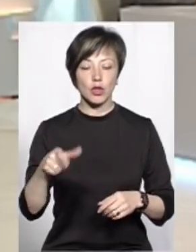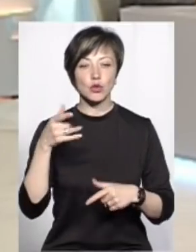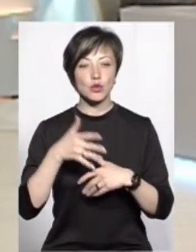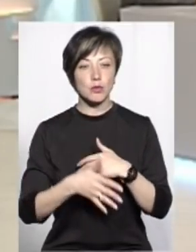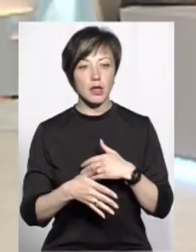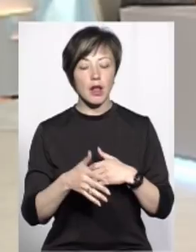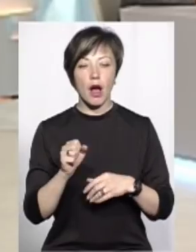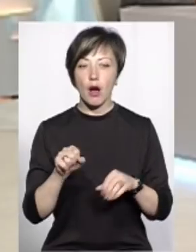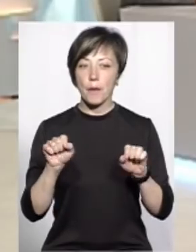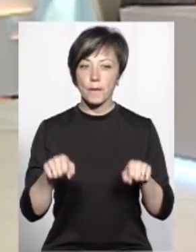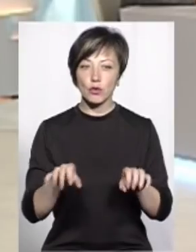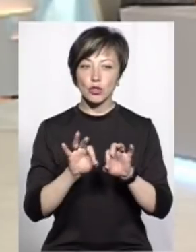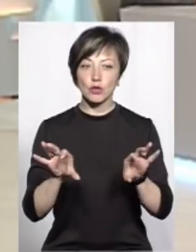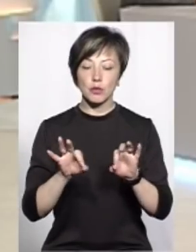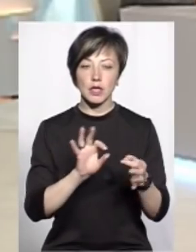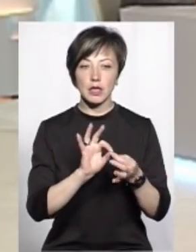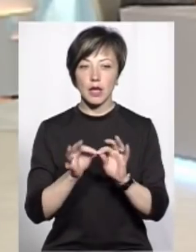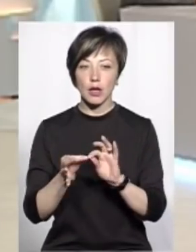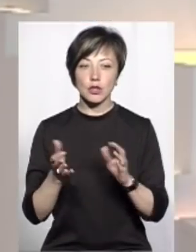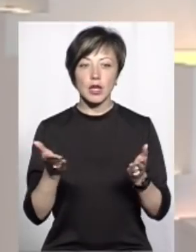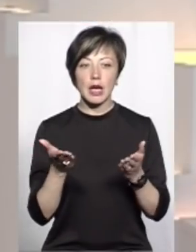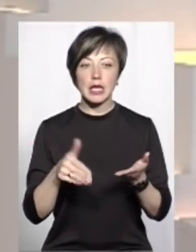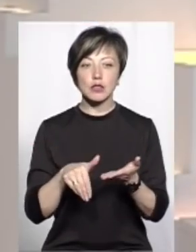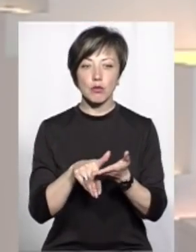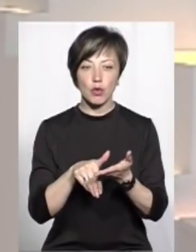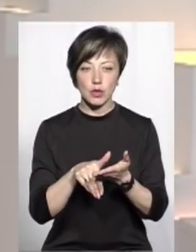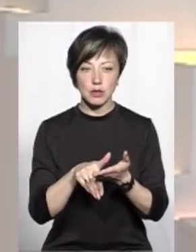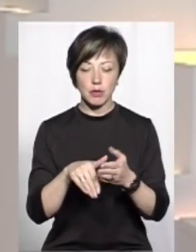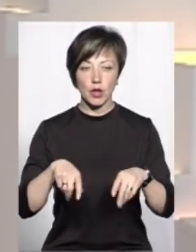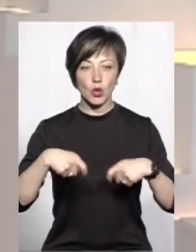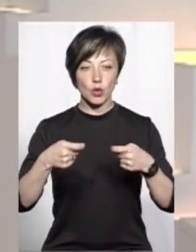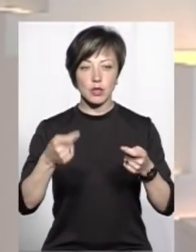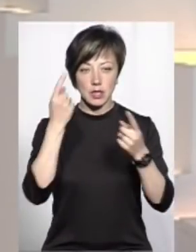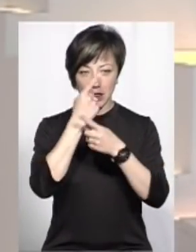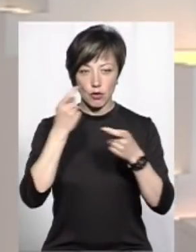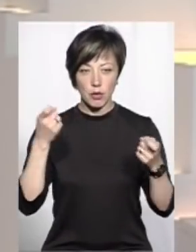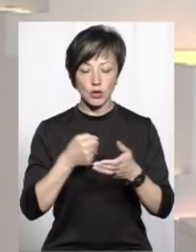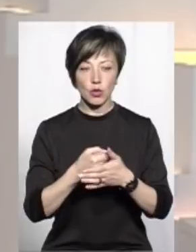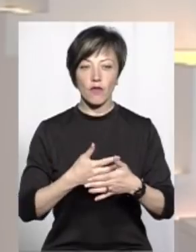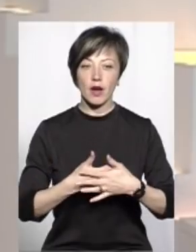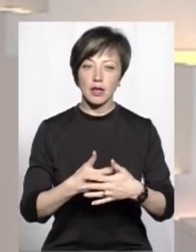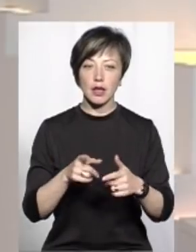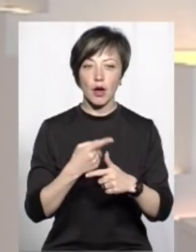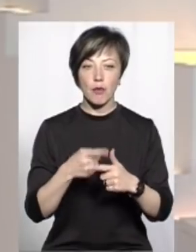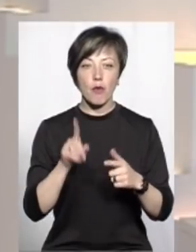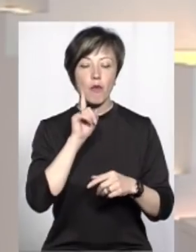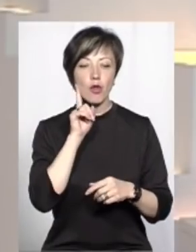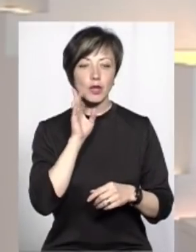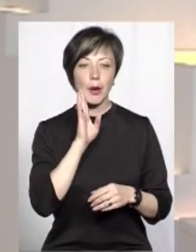Зрозуміло. А можете розповісти детальніше, у який спосіб ви доносите інформацію до вагітних або до молодих